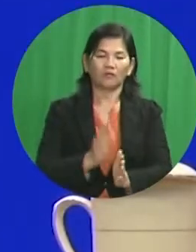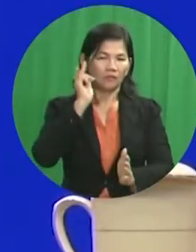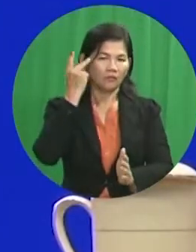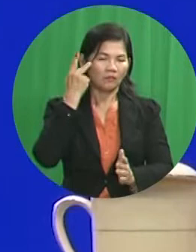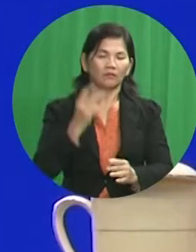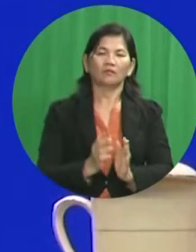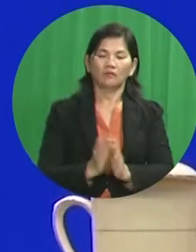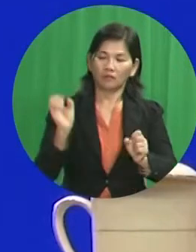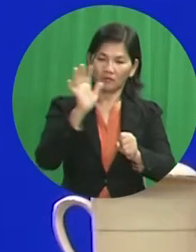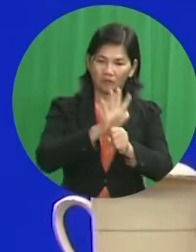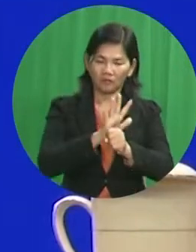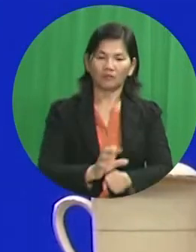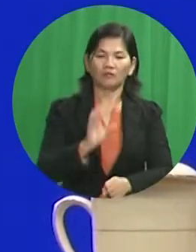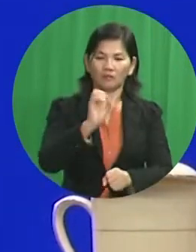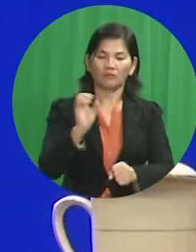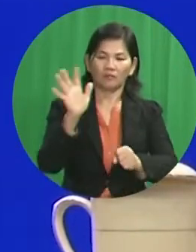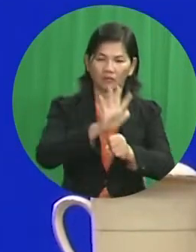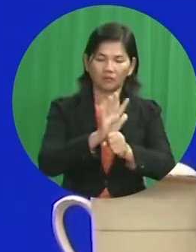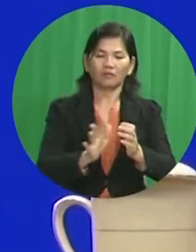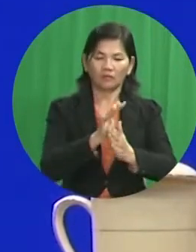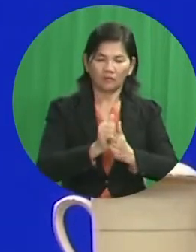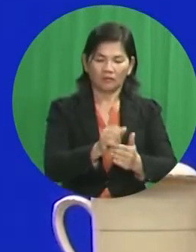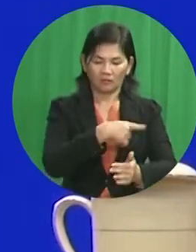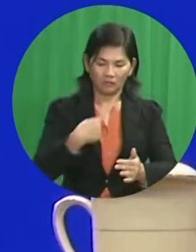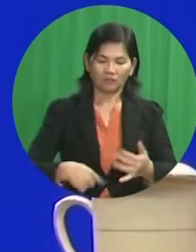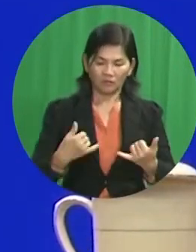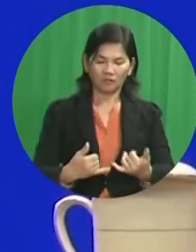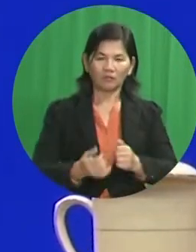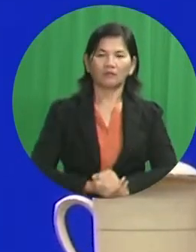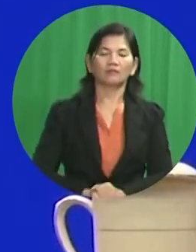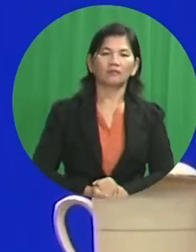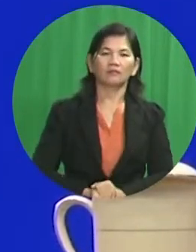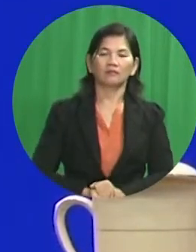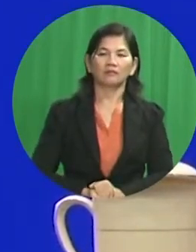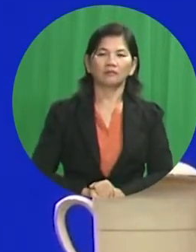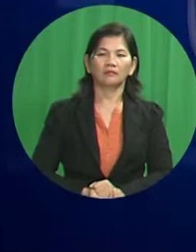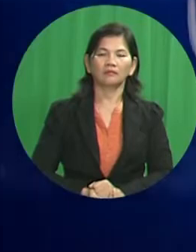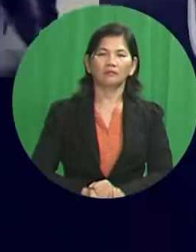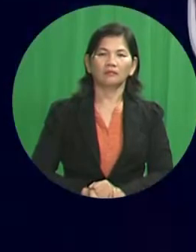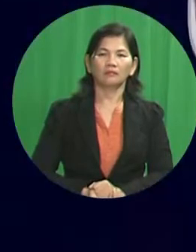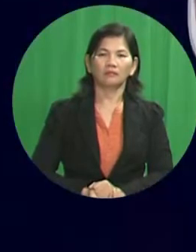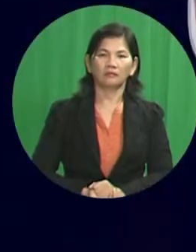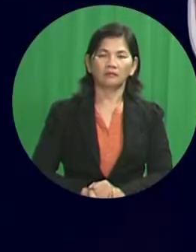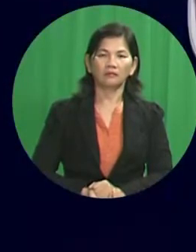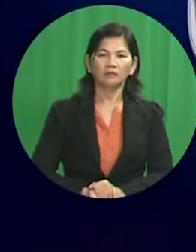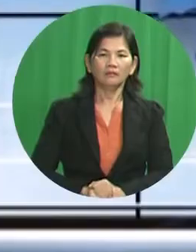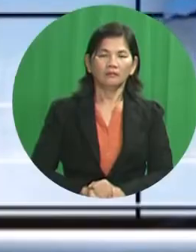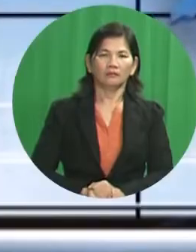Zone COVID ឬ Zero COVID របស់រដ្ឋាភិបាលចិននៅពេលនេះគុំអ៊ីងសាំភីសុងសិធានជីស៊ូ